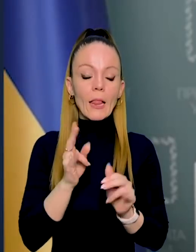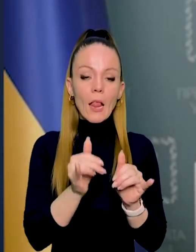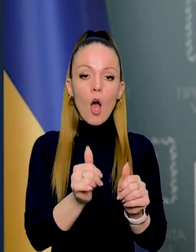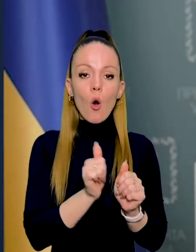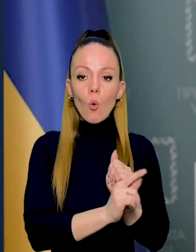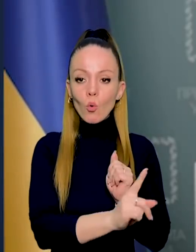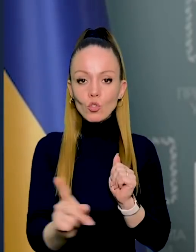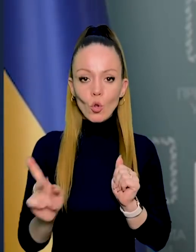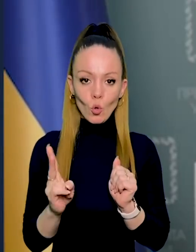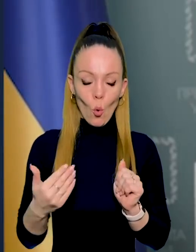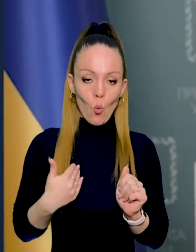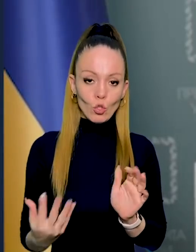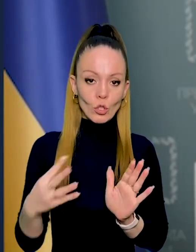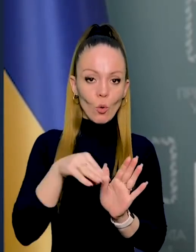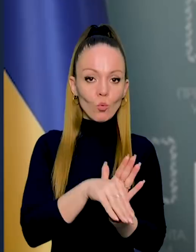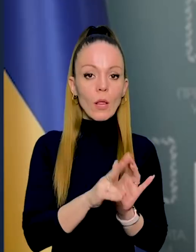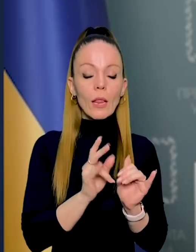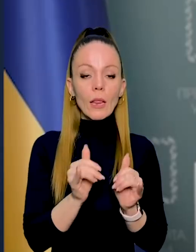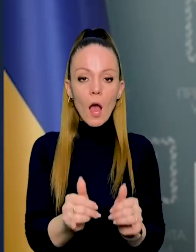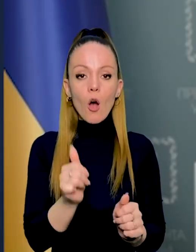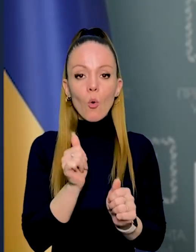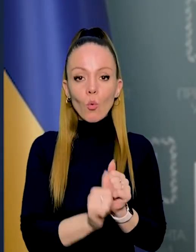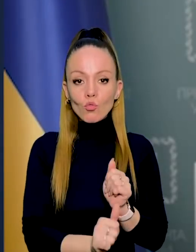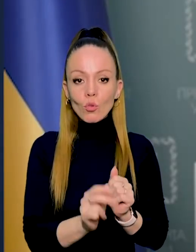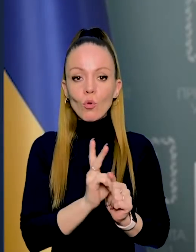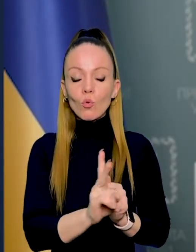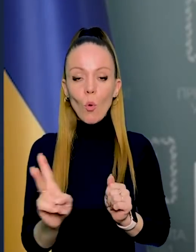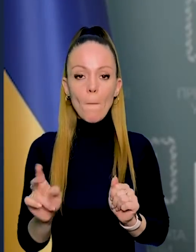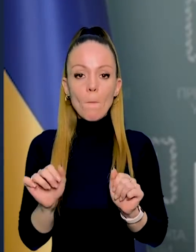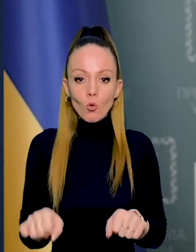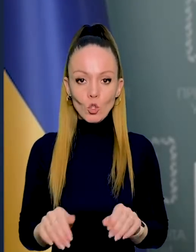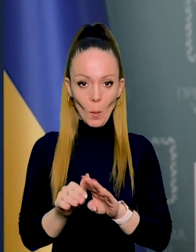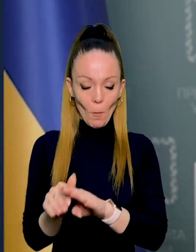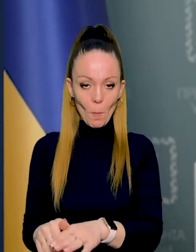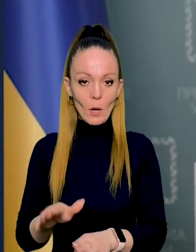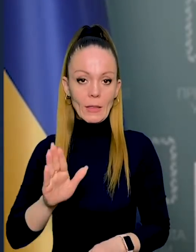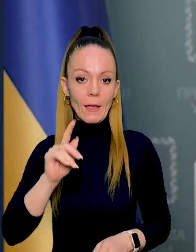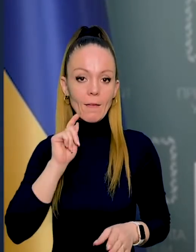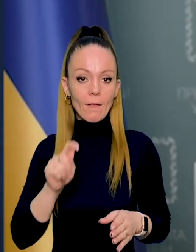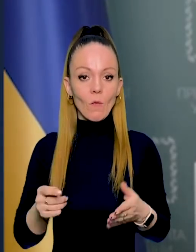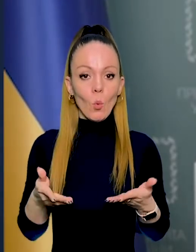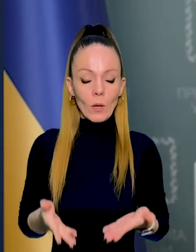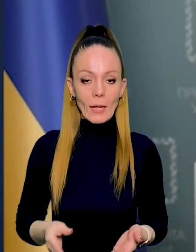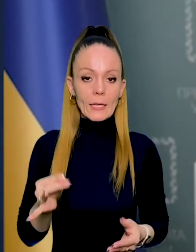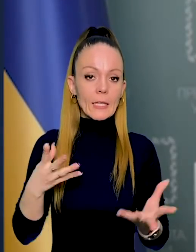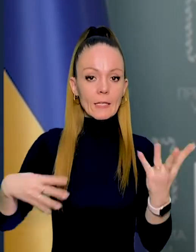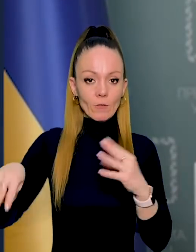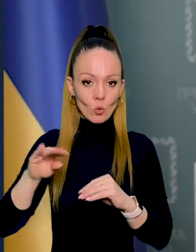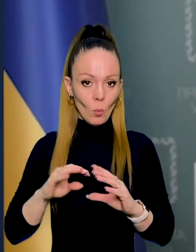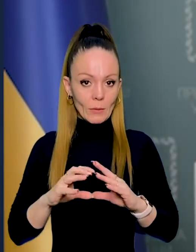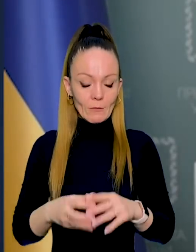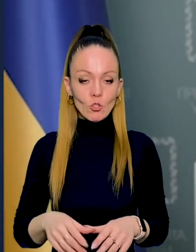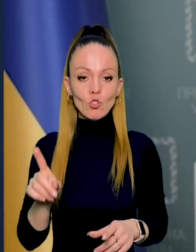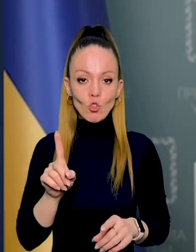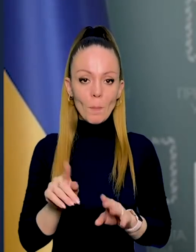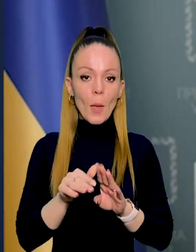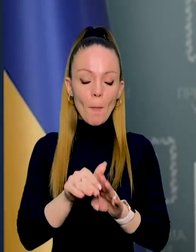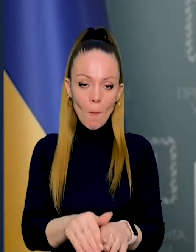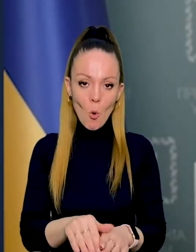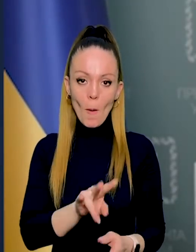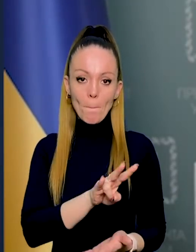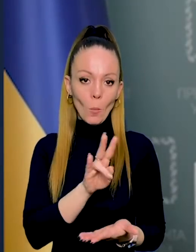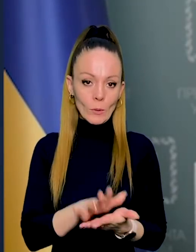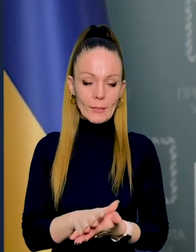для кожного, хто хоче долучитись, для кожного, хто може допомогти в Україні і